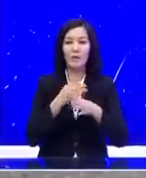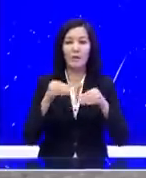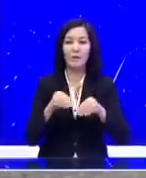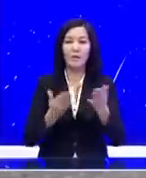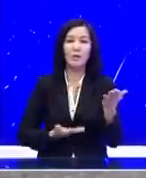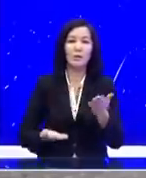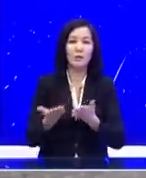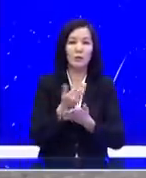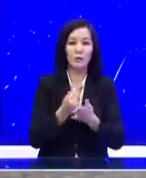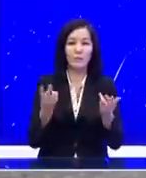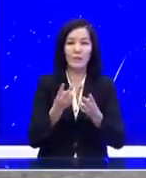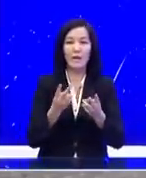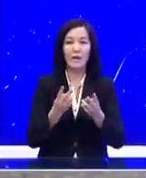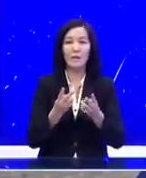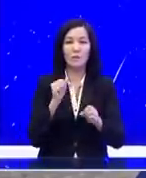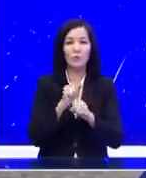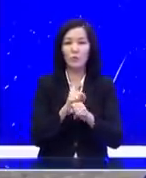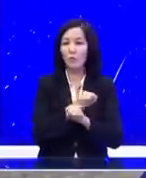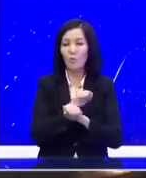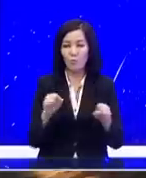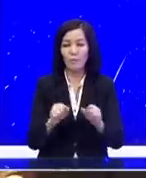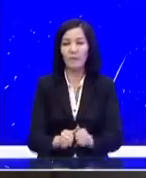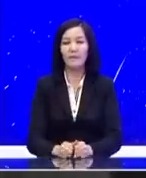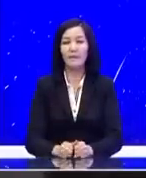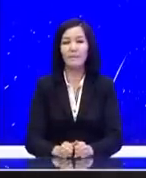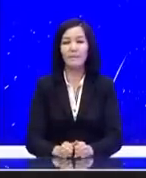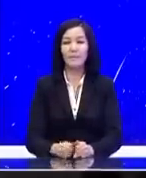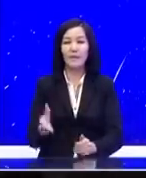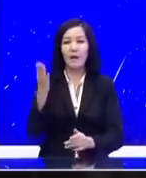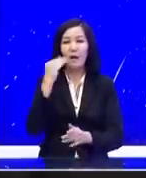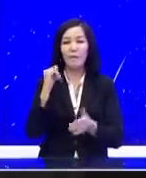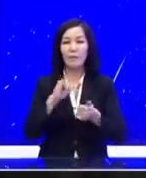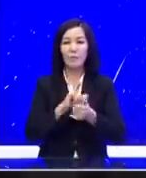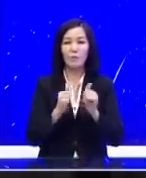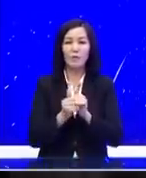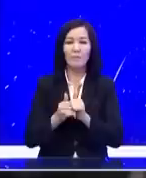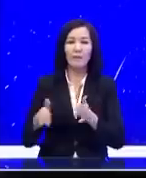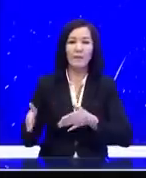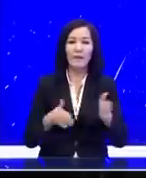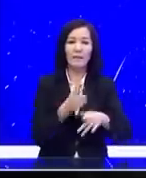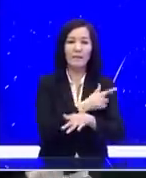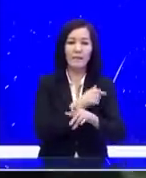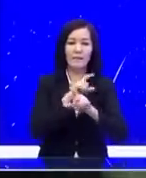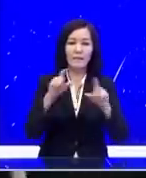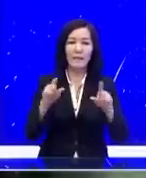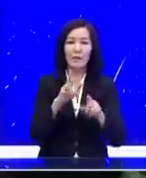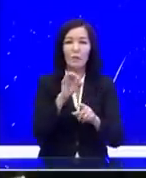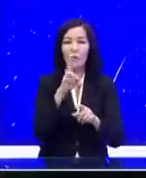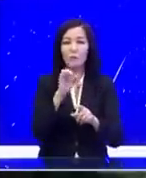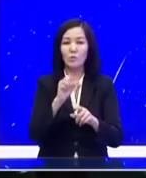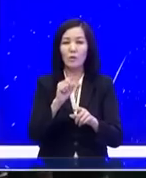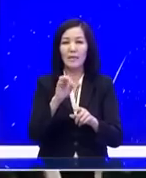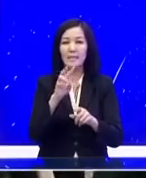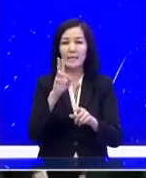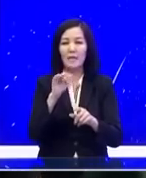орасың деген. Сол үшінде қазір тоқтап тұруға уақыт жоқ. Алматы Өскемен тасжолындағы санитарлық бекет, Көксу Ескелді ауданы